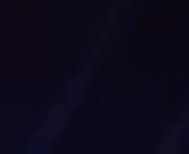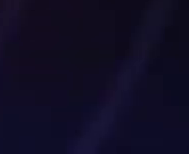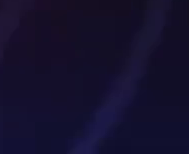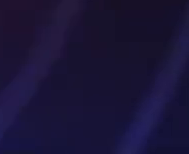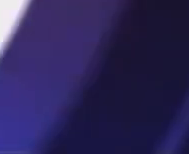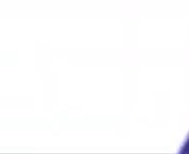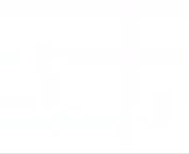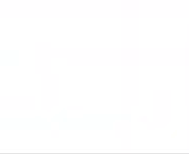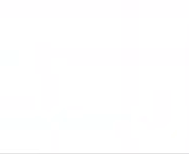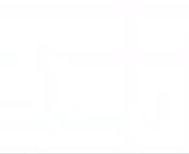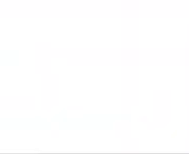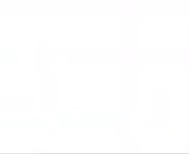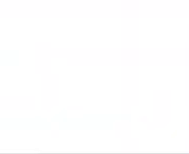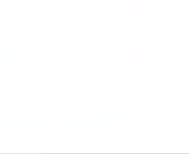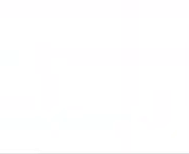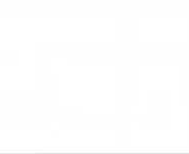hai hai